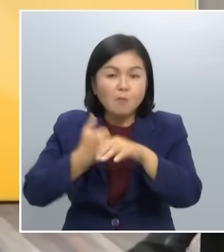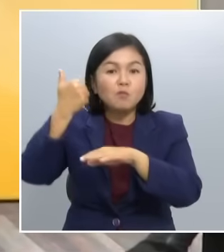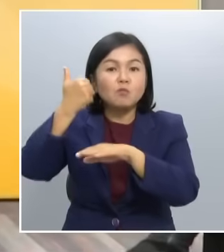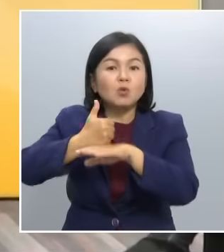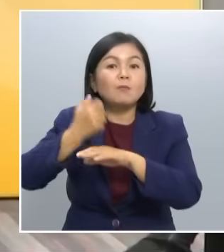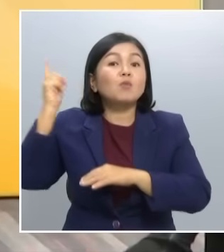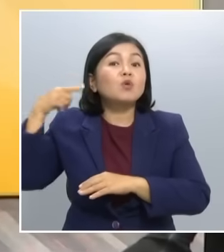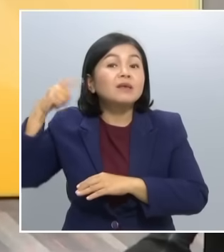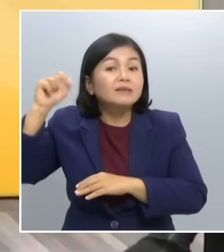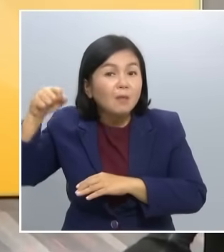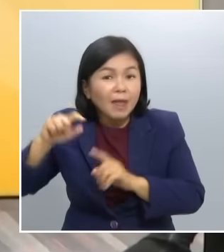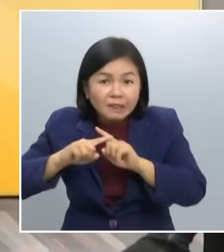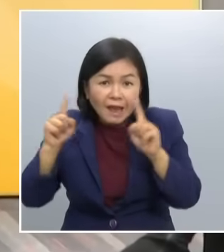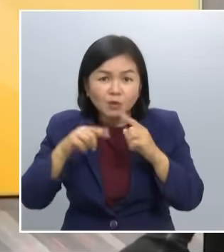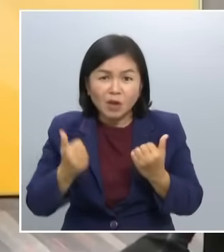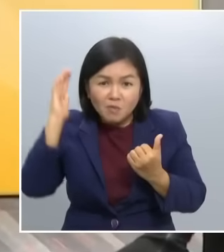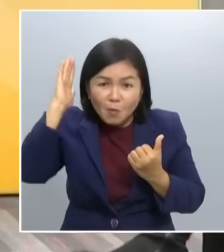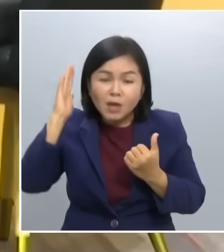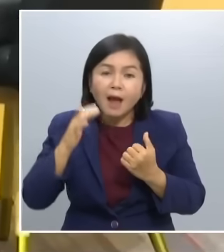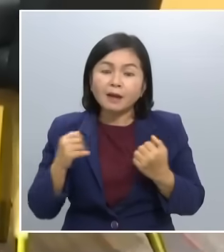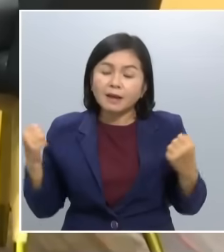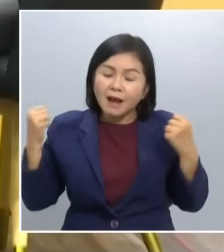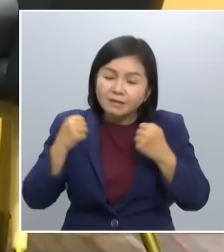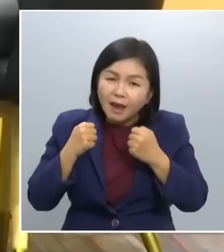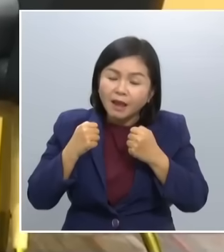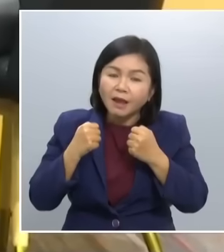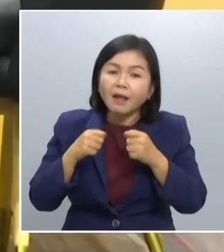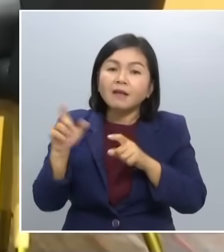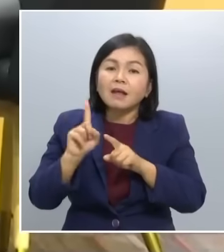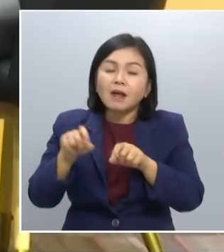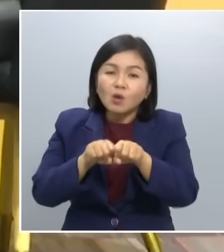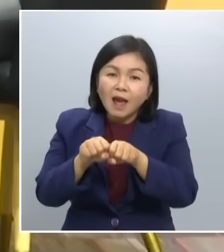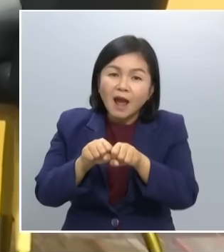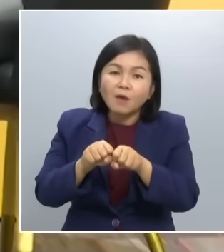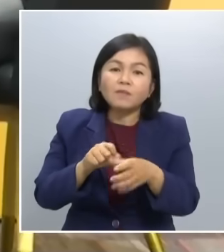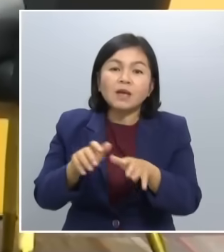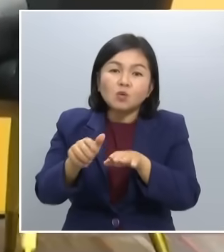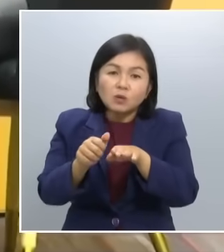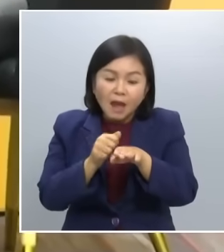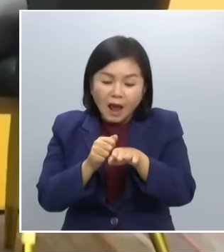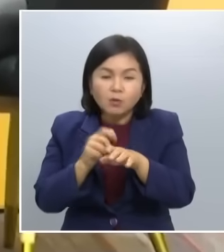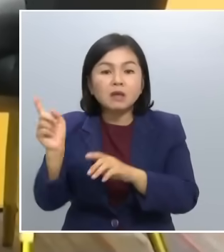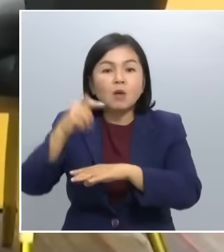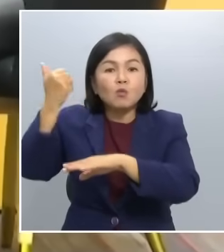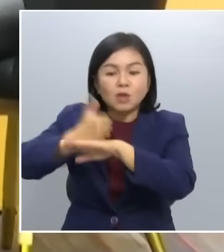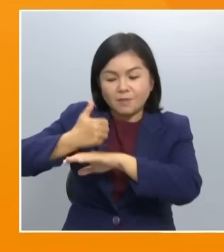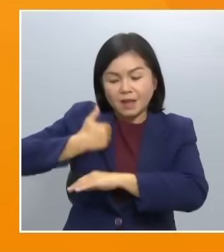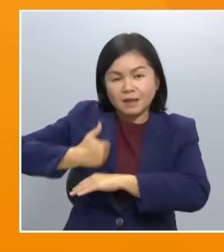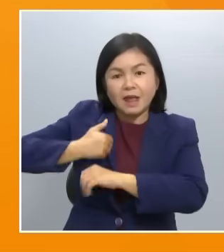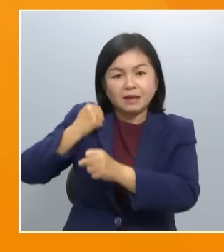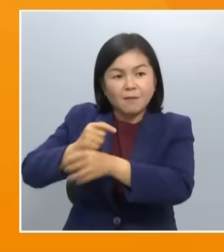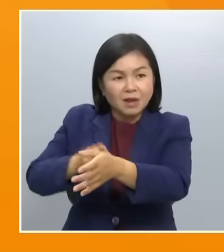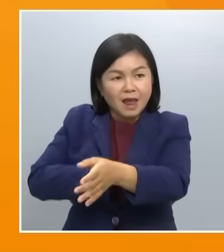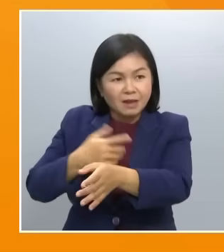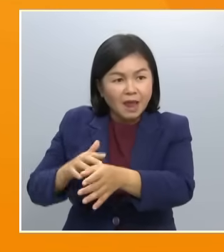รีแต่คราวนี้ผู้นำที่เป็นบุรุษจัสตินทรูโดเขาทำมาก่อนทำมานานน้ำตี